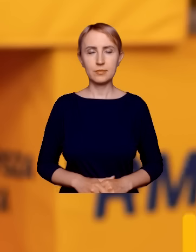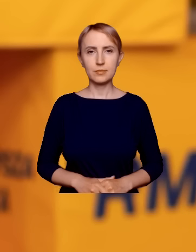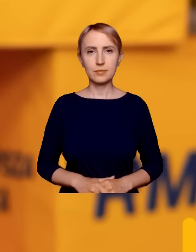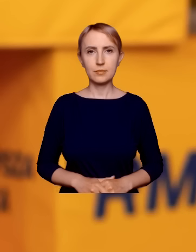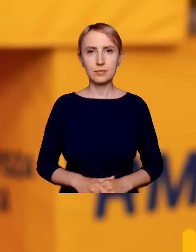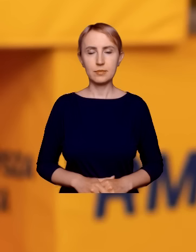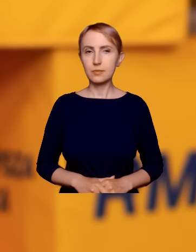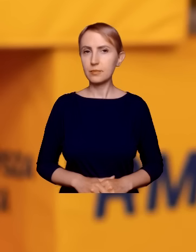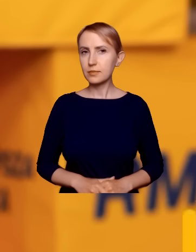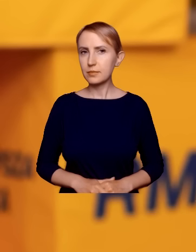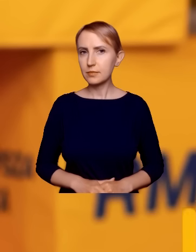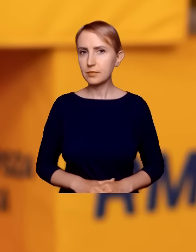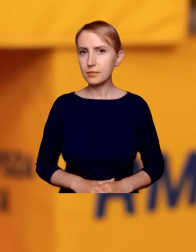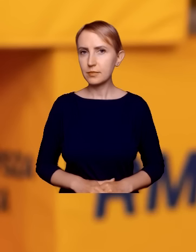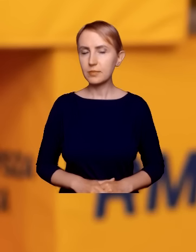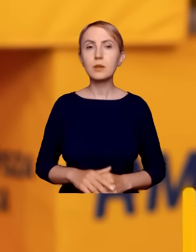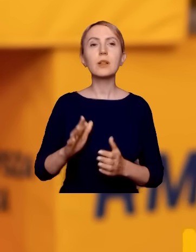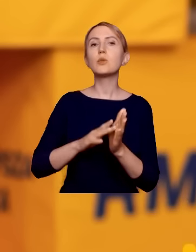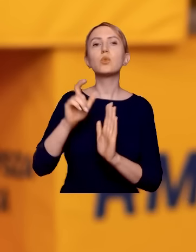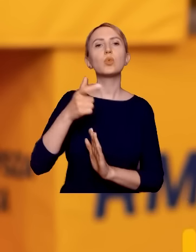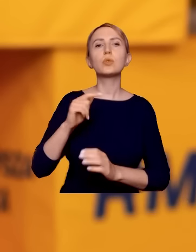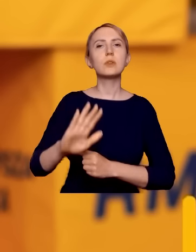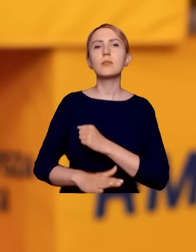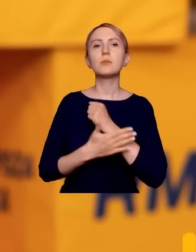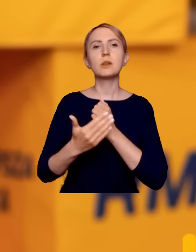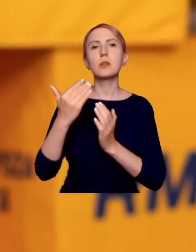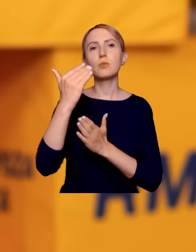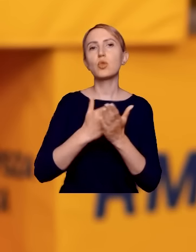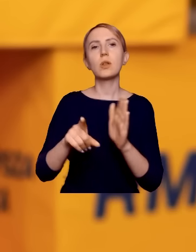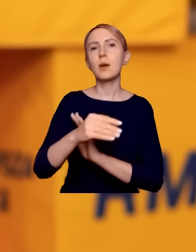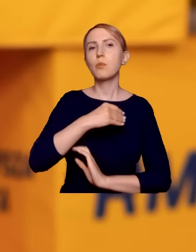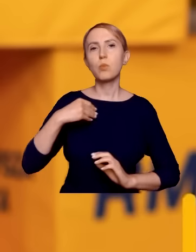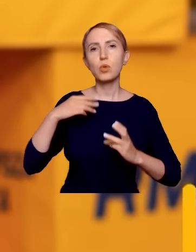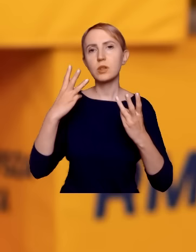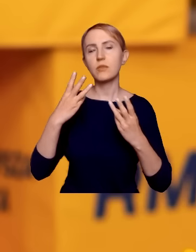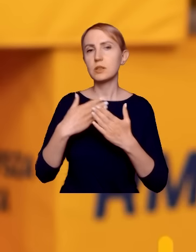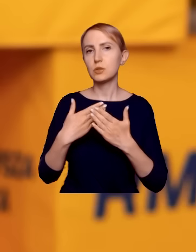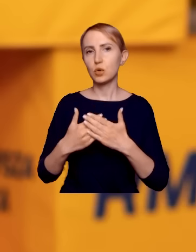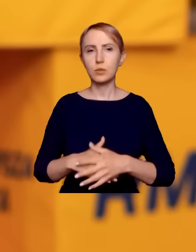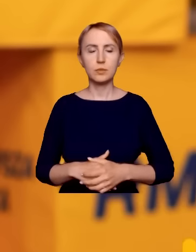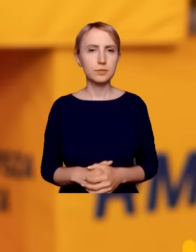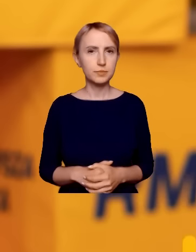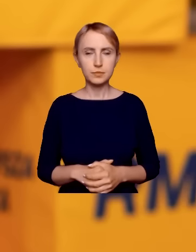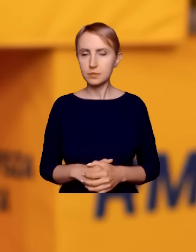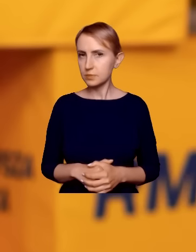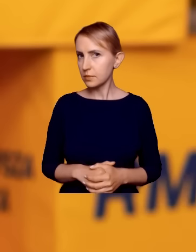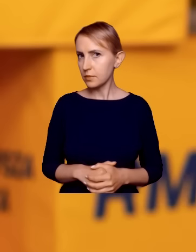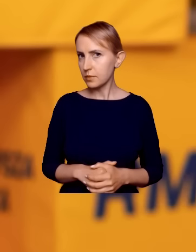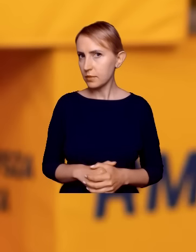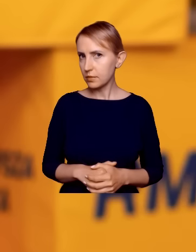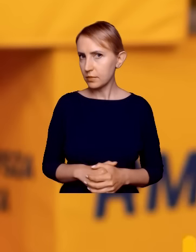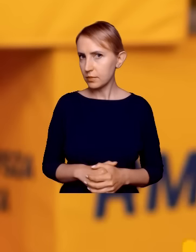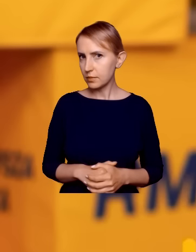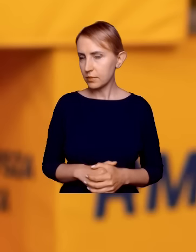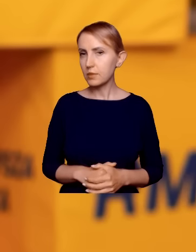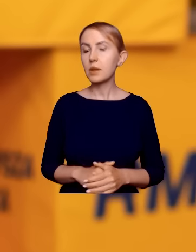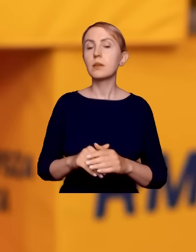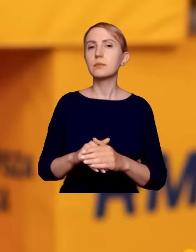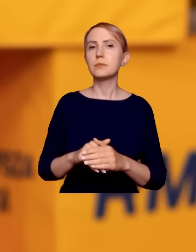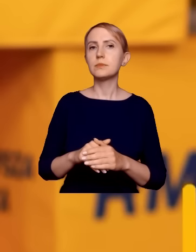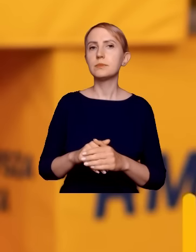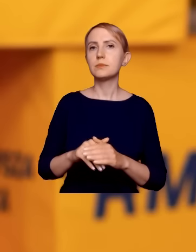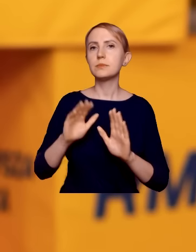Czemu premier Donald Tusk nie wspiera tego programu, który jest korzystny dla Polski? Dlaczego? Ale proszę pana, nawet jeżeli państwa Unii Europejskiej